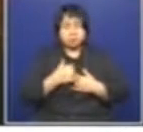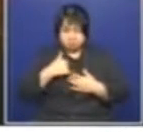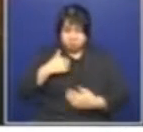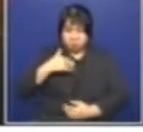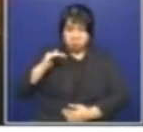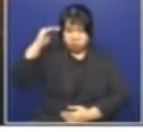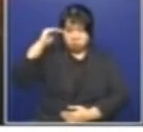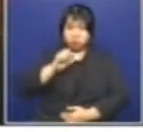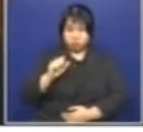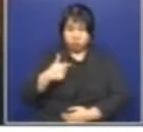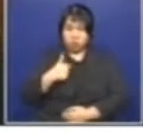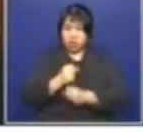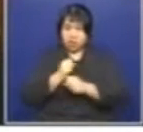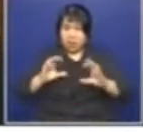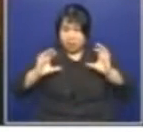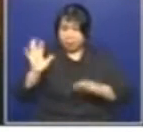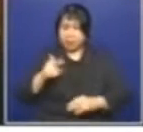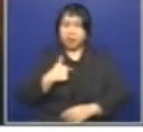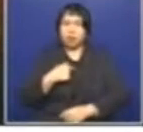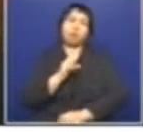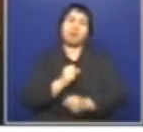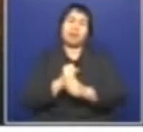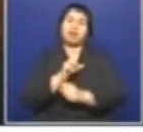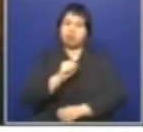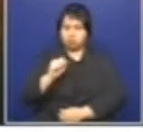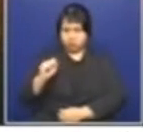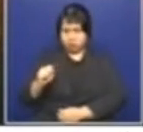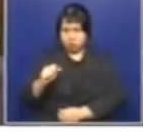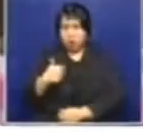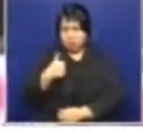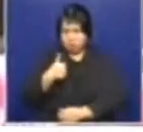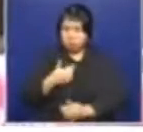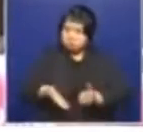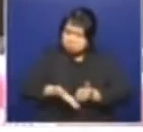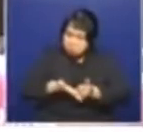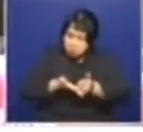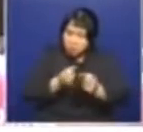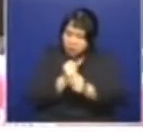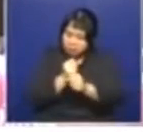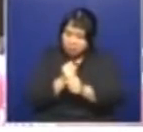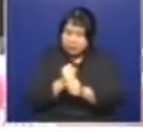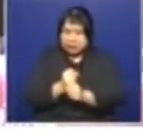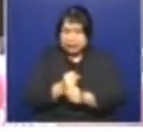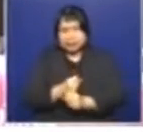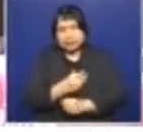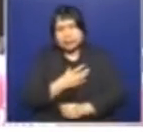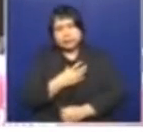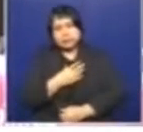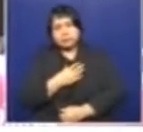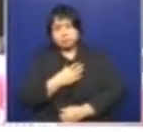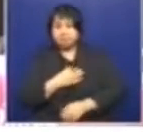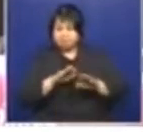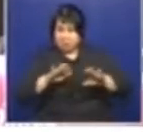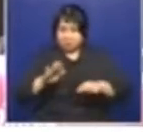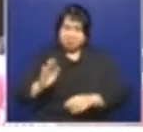ฐบาลนะเราเป็นสสที่จะต้องมีส่วนในการที่จะขับเคลื่อนประเทศนี่ผมน้ำตาตกในมีเด็กคนหนึ่งขึ้นปราศัยที่ภา